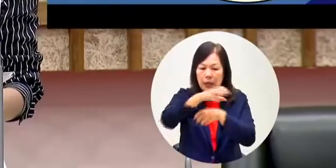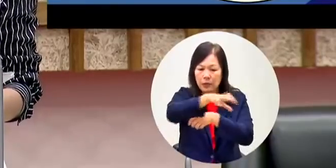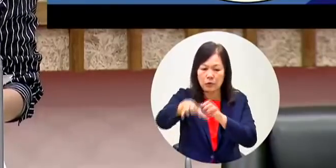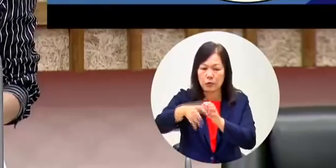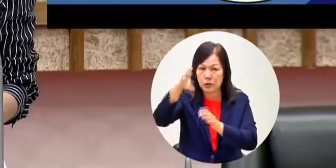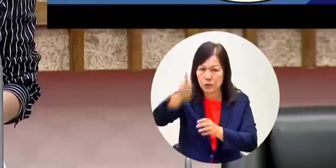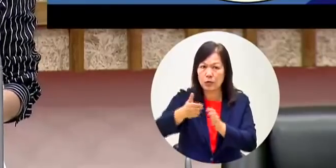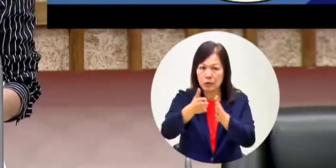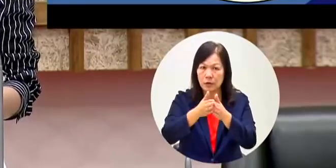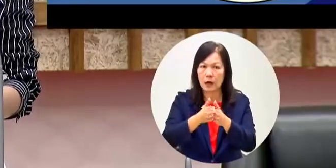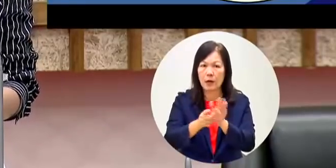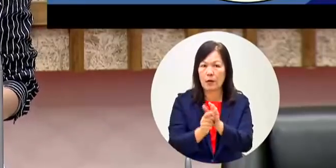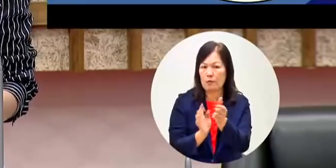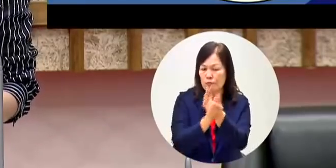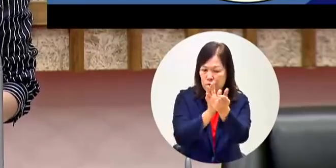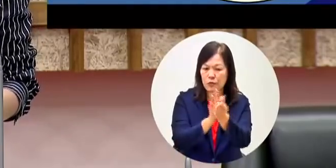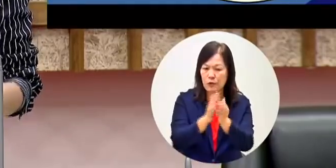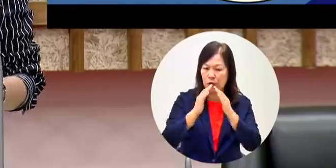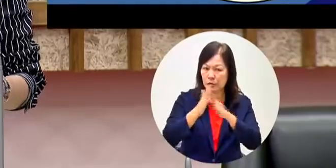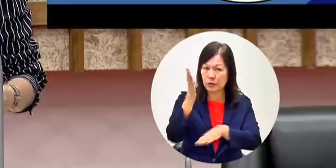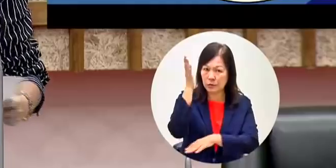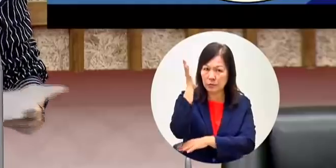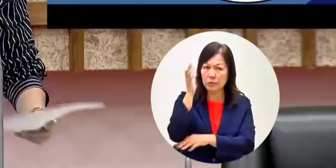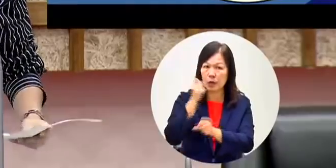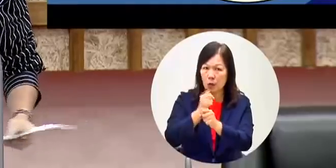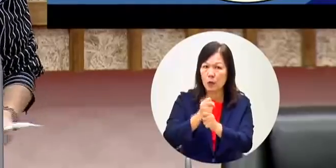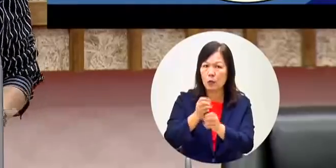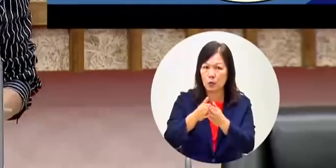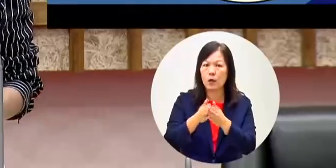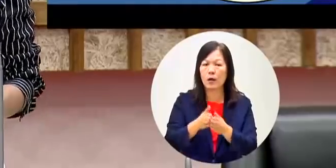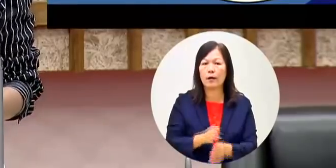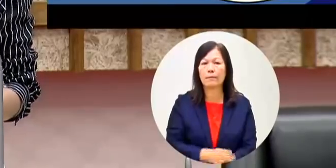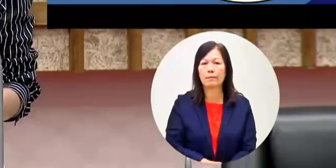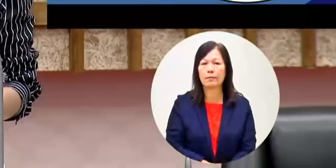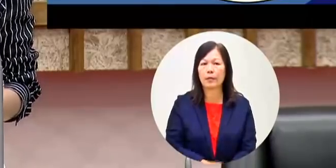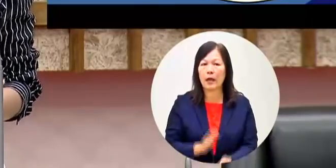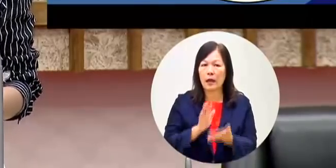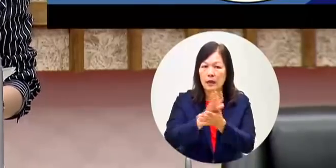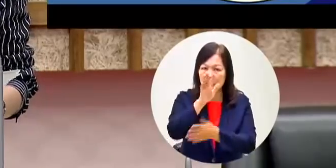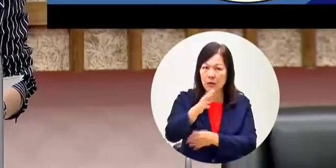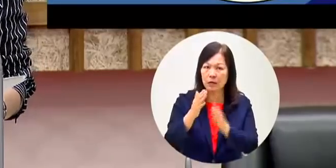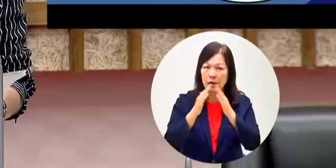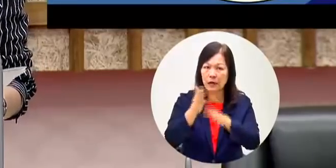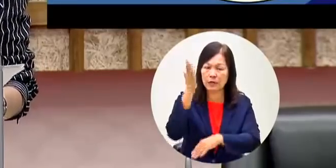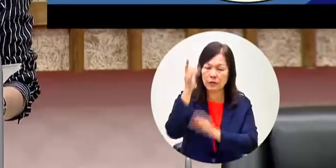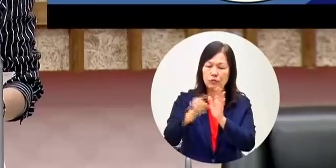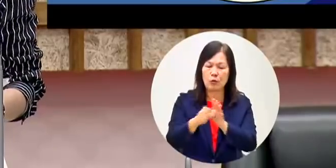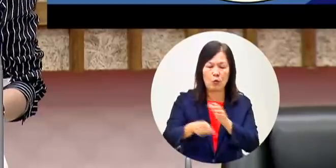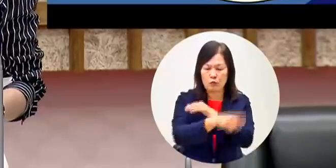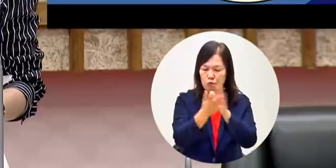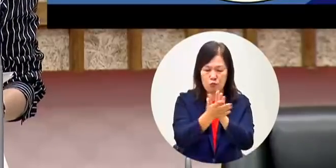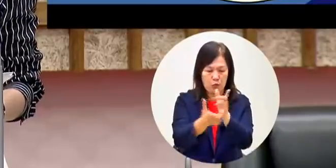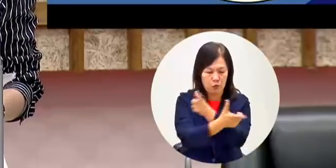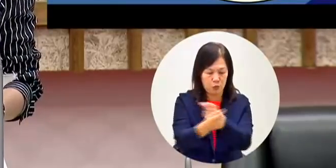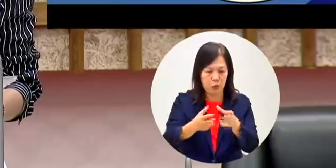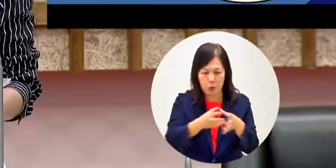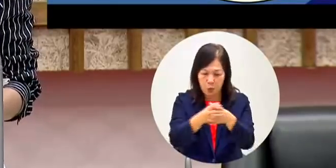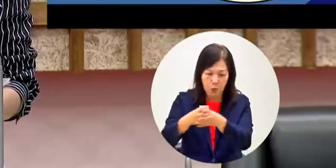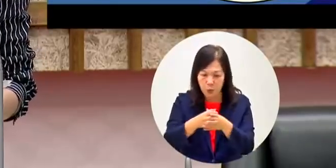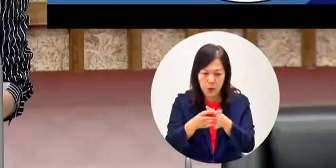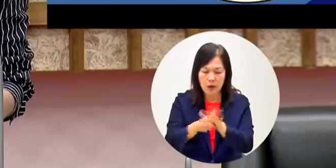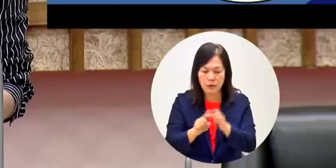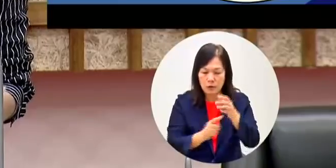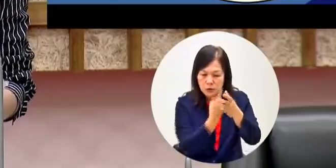哈，因为未来呢，市政府是一体哈，不是只有我们韩市长一个人而已